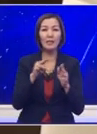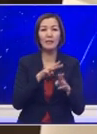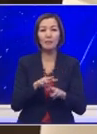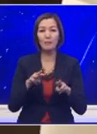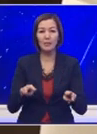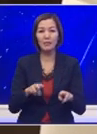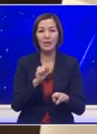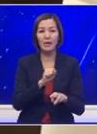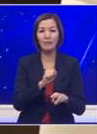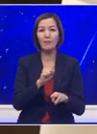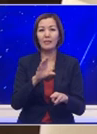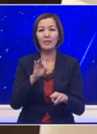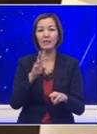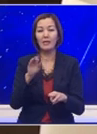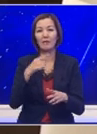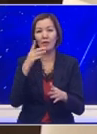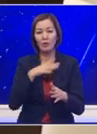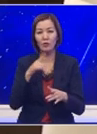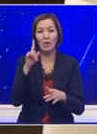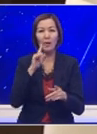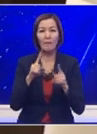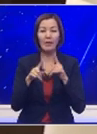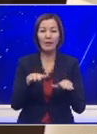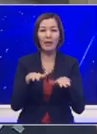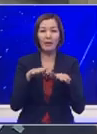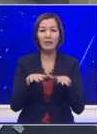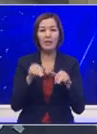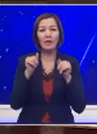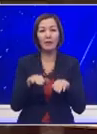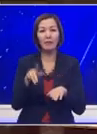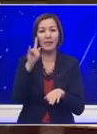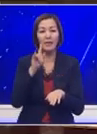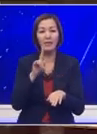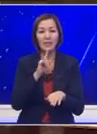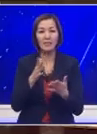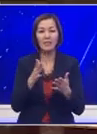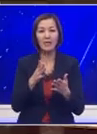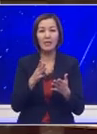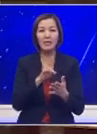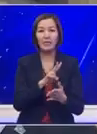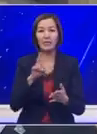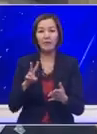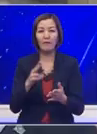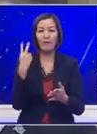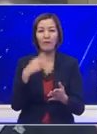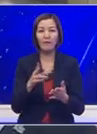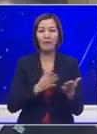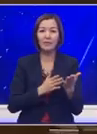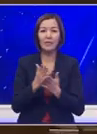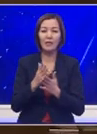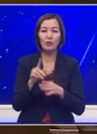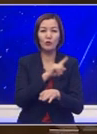Азамат Исқараевтың айтуынша, парламент қабылдаған заңға сәйкес Назарбаевқа қатысты 20 салалық заңның күші